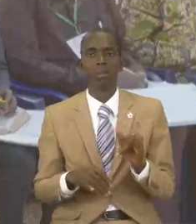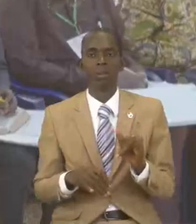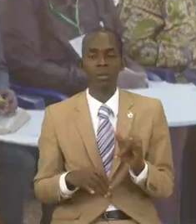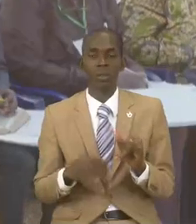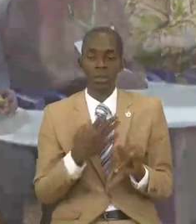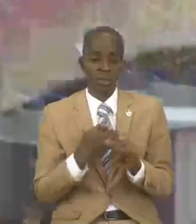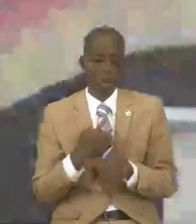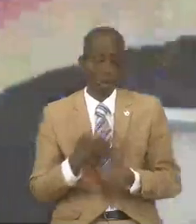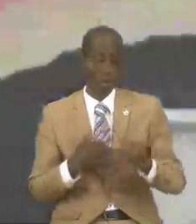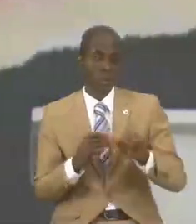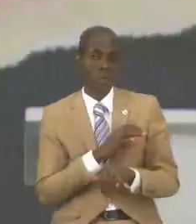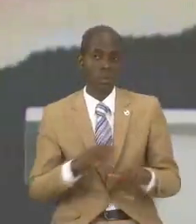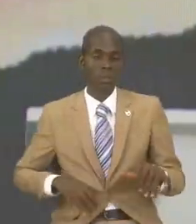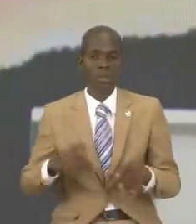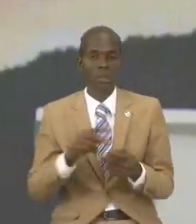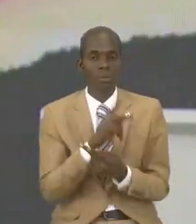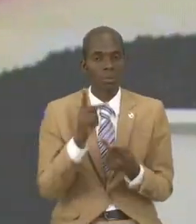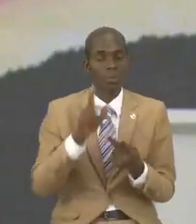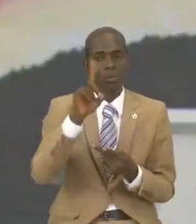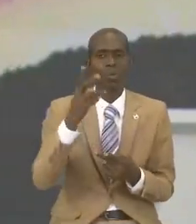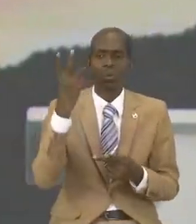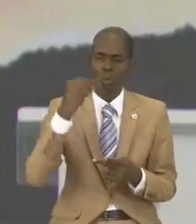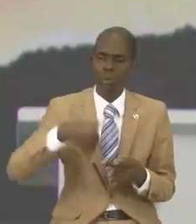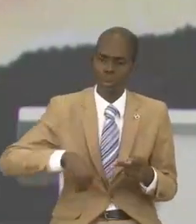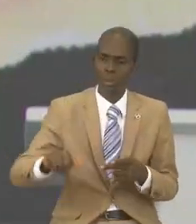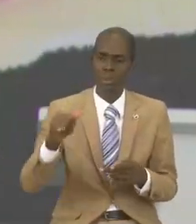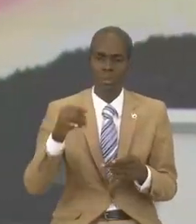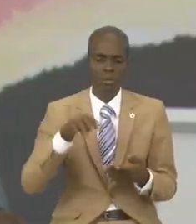Mais l'homme parfait a été crucifié. Pourquoi?